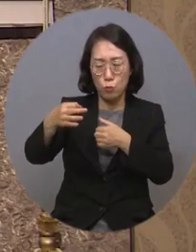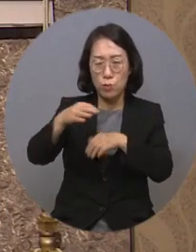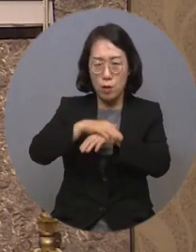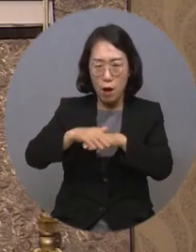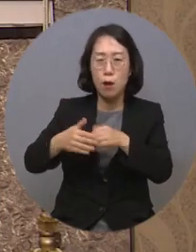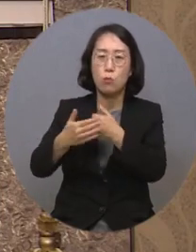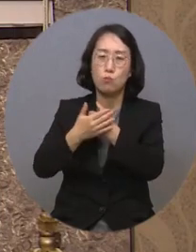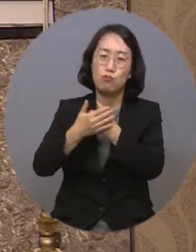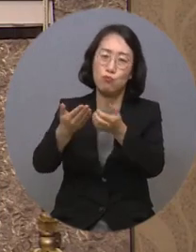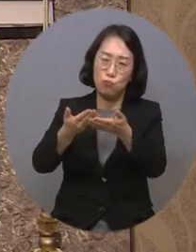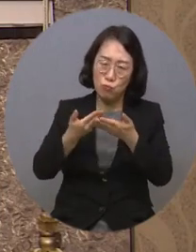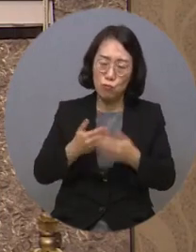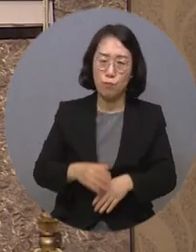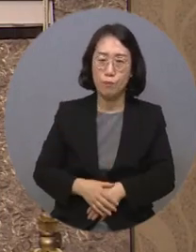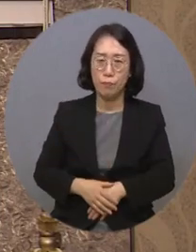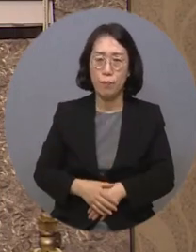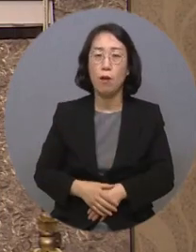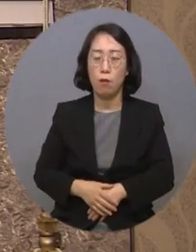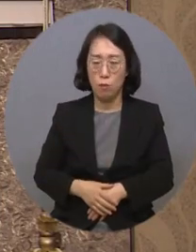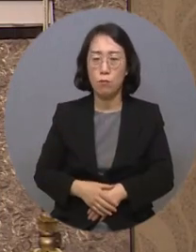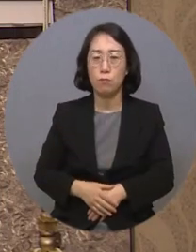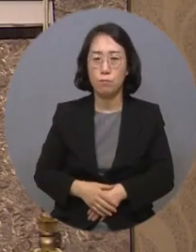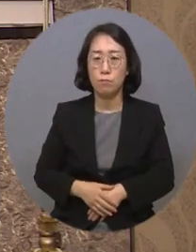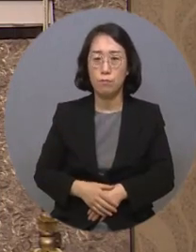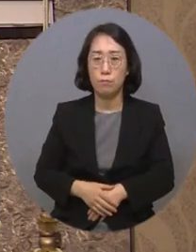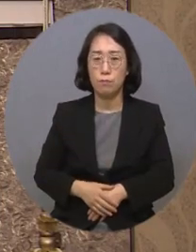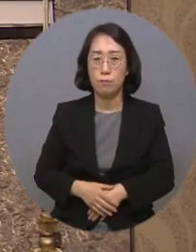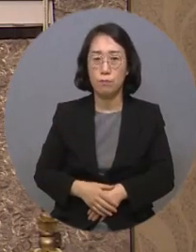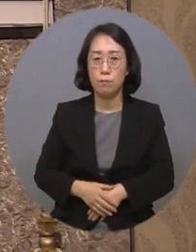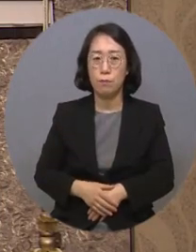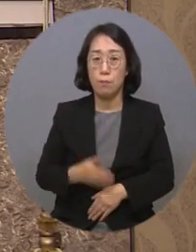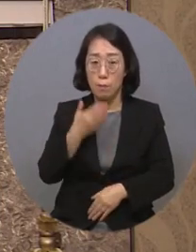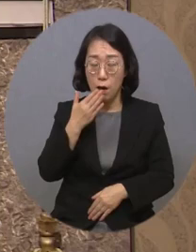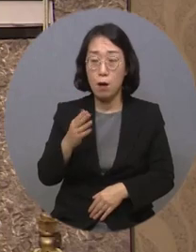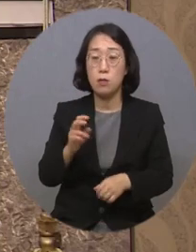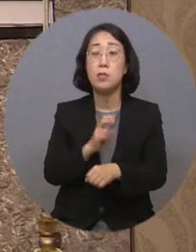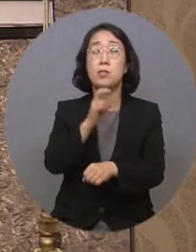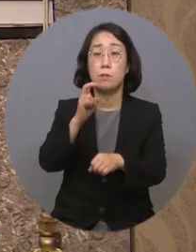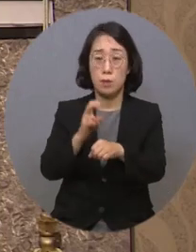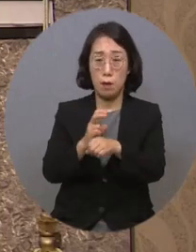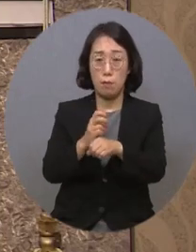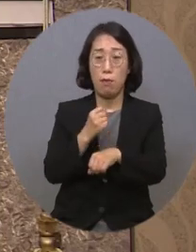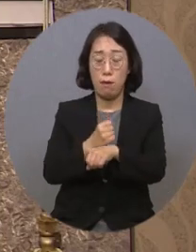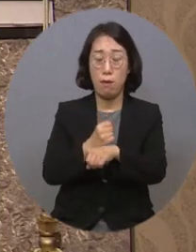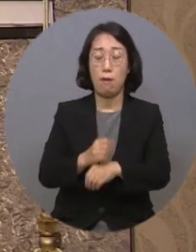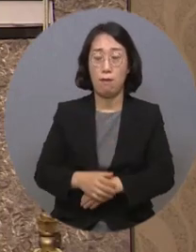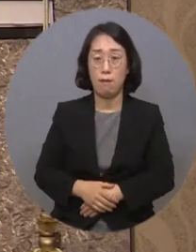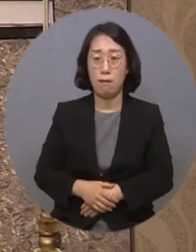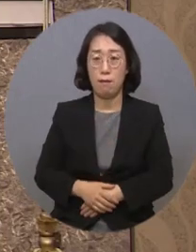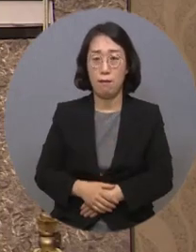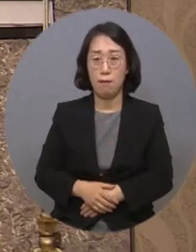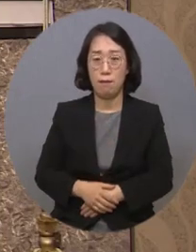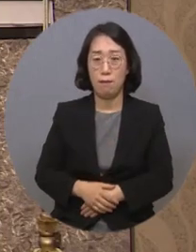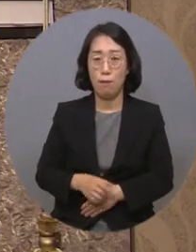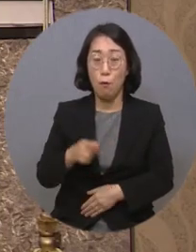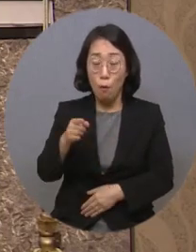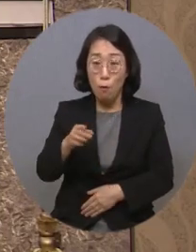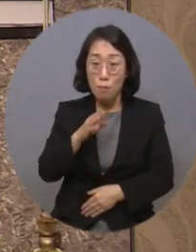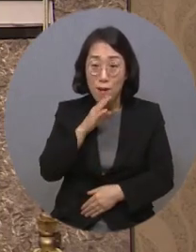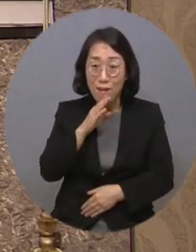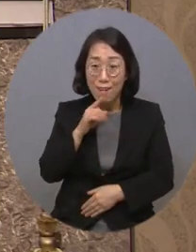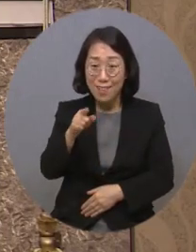의외로 원장님, 회장님 이왕이 하는 거 20시간 하게요. 그러시는 거예요. 정말요? 야, 그래서 뭐 이런 공무원도 다